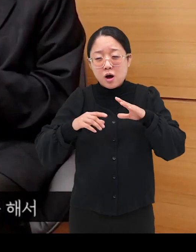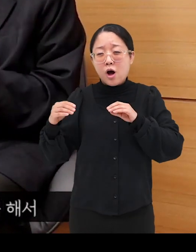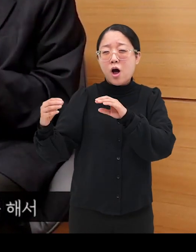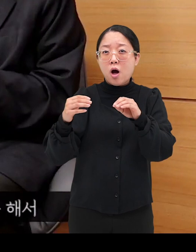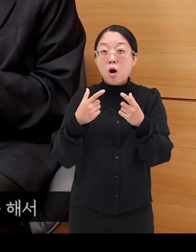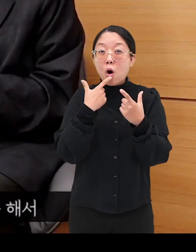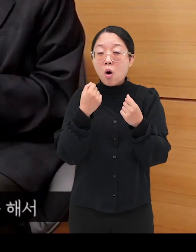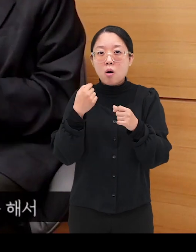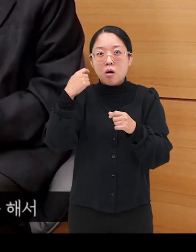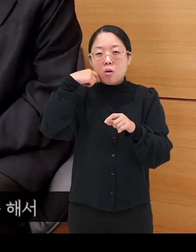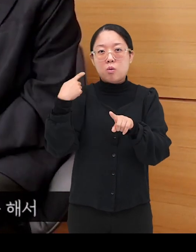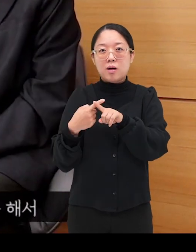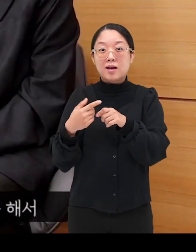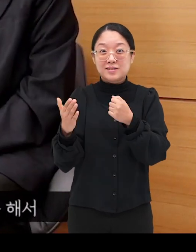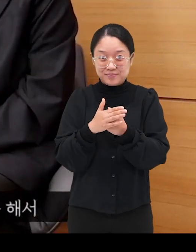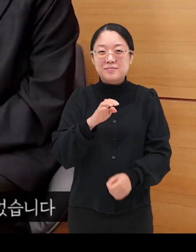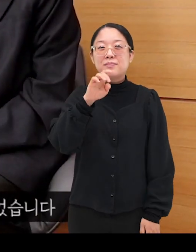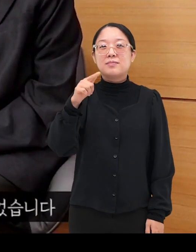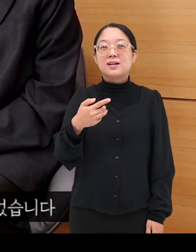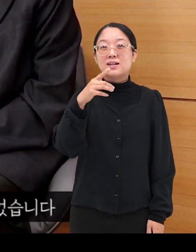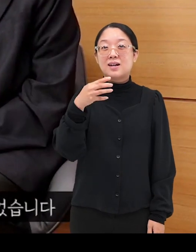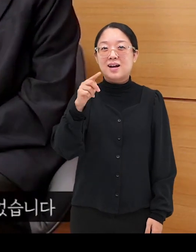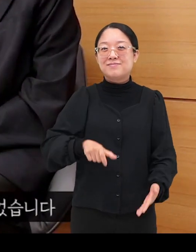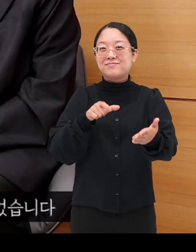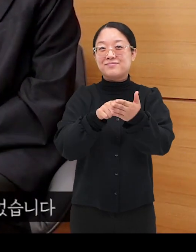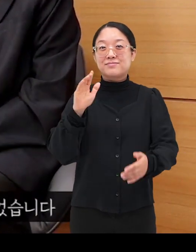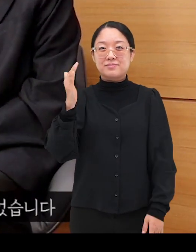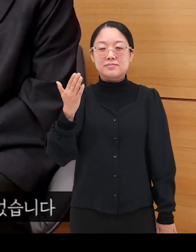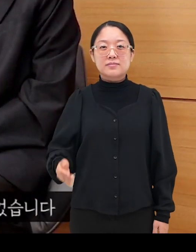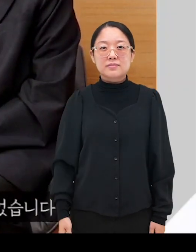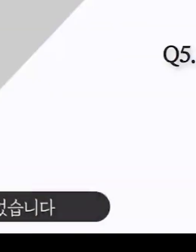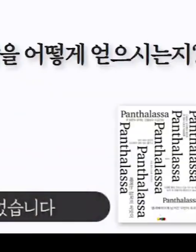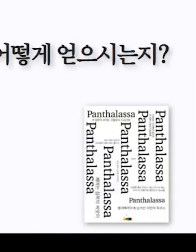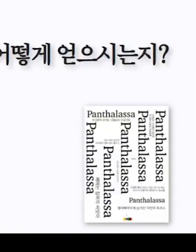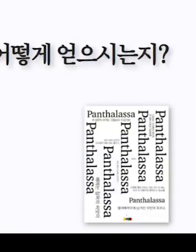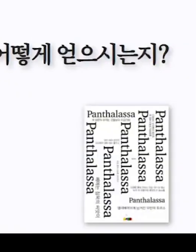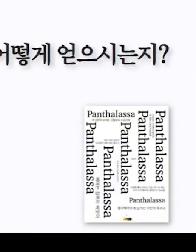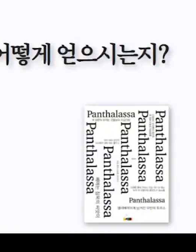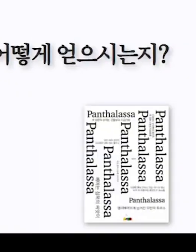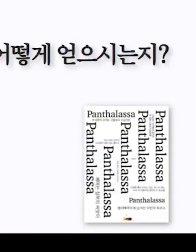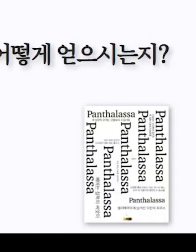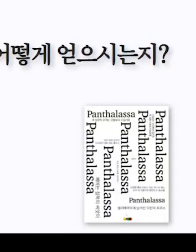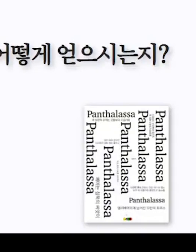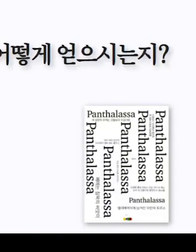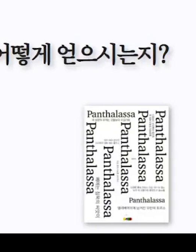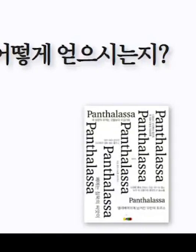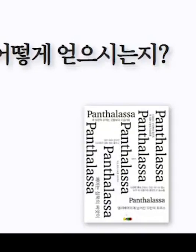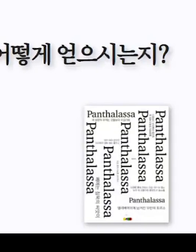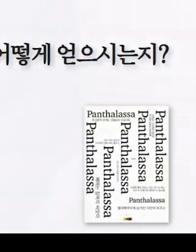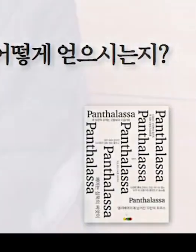있는 이야기 이런 느낌으로 가자 해서 판탈라사로 제목을 정하게 되었습니다.